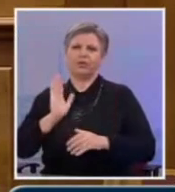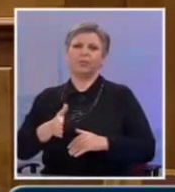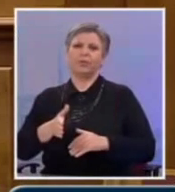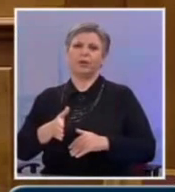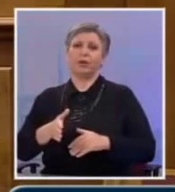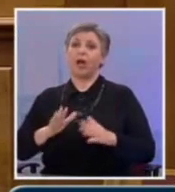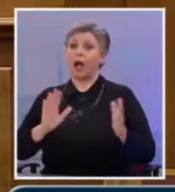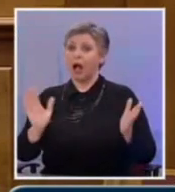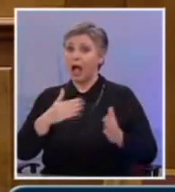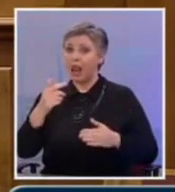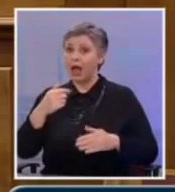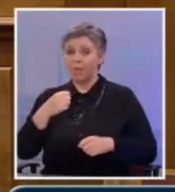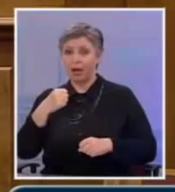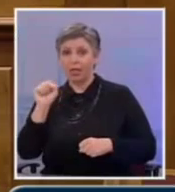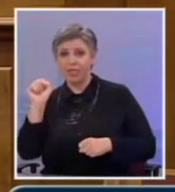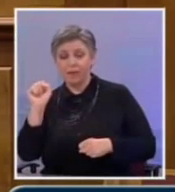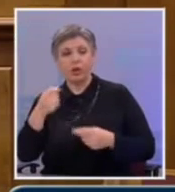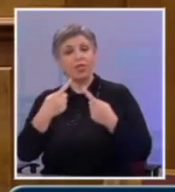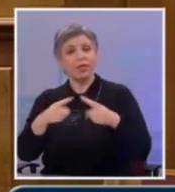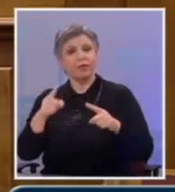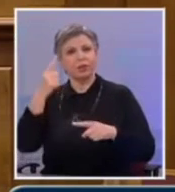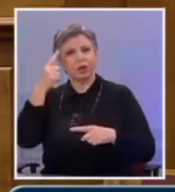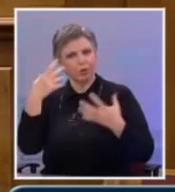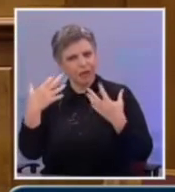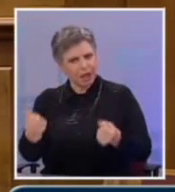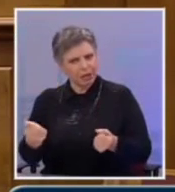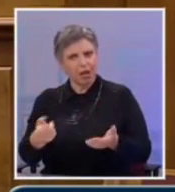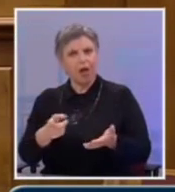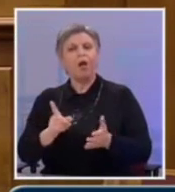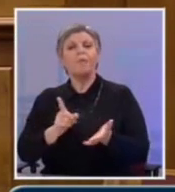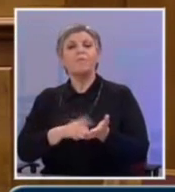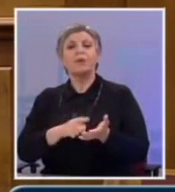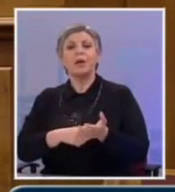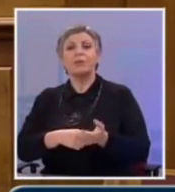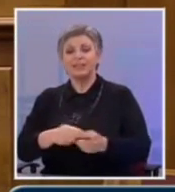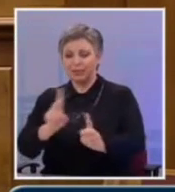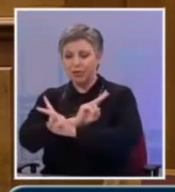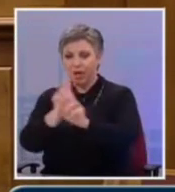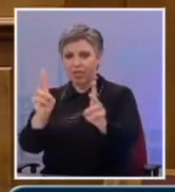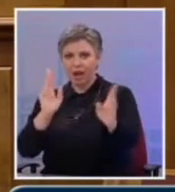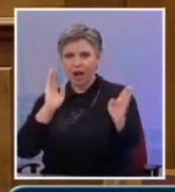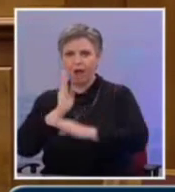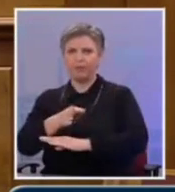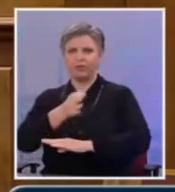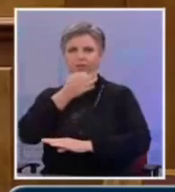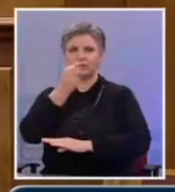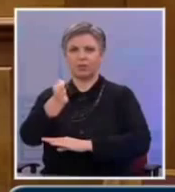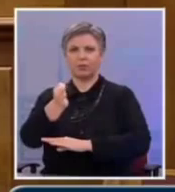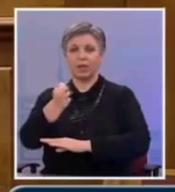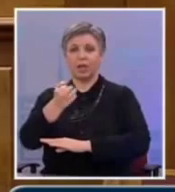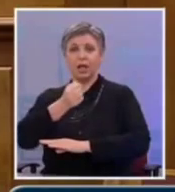να βγει και να το πει και να καθαρίζει τη θέση του καθαρά, ντόμπρα και παστρικά. Και να το πει